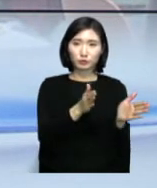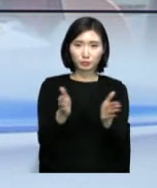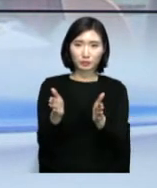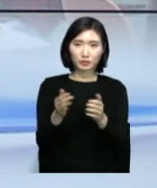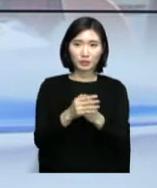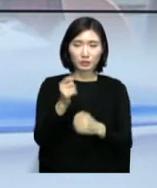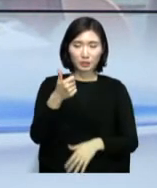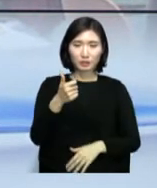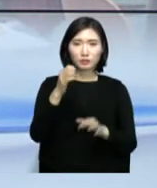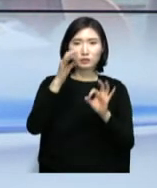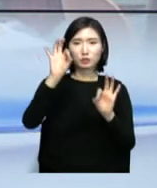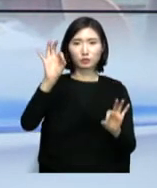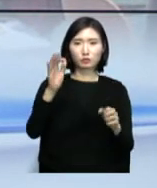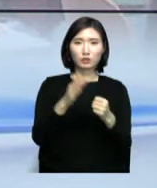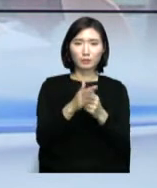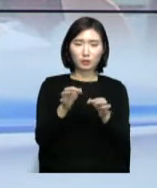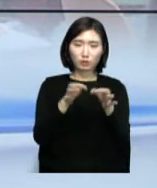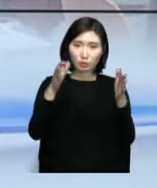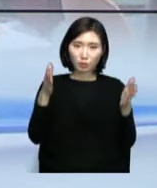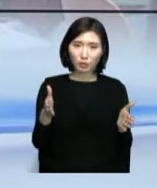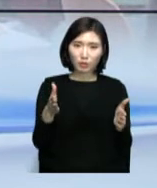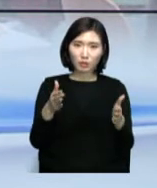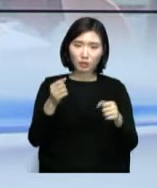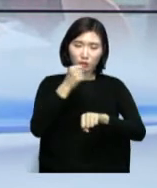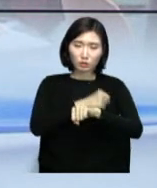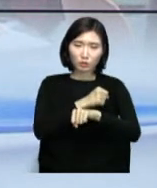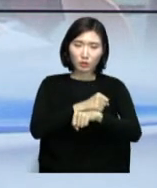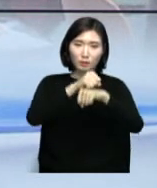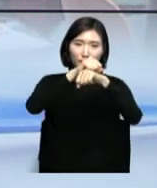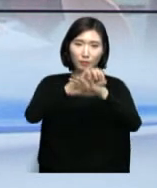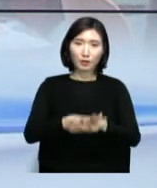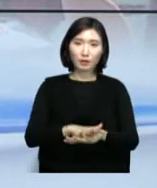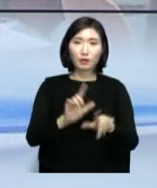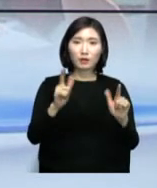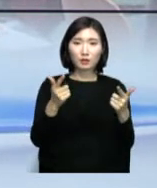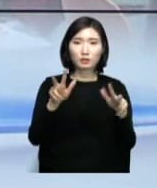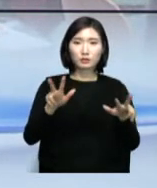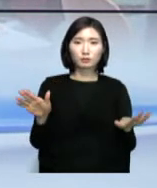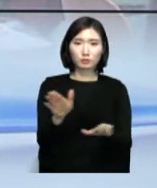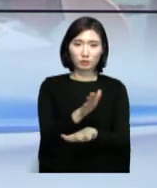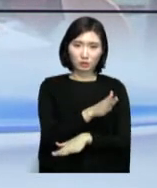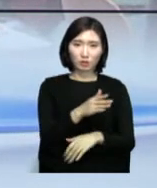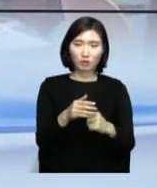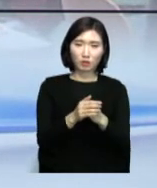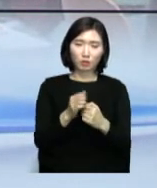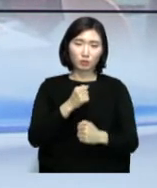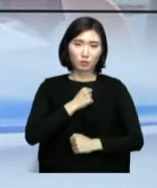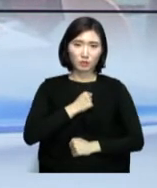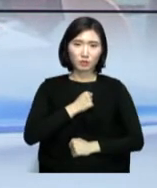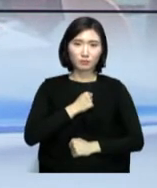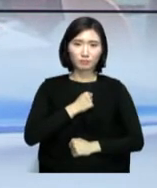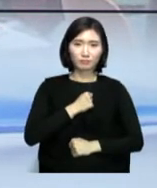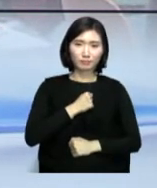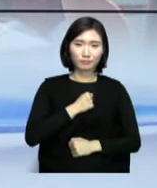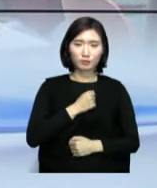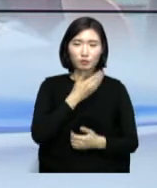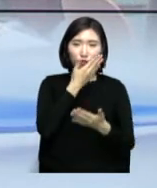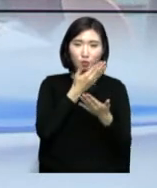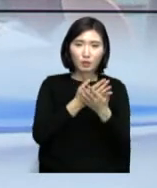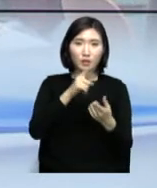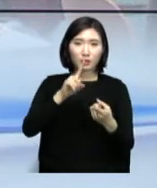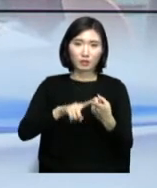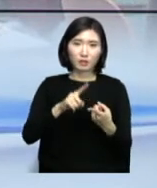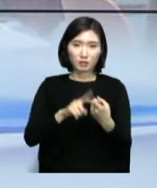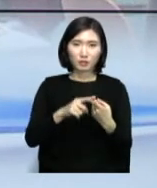사소한 실수로 그 동안의 노력이 물거품이 되지 않도록 지금부터 시험 당일 유의해야 할 점들 저와 함께 짚어 보면서